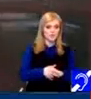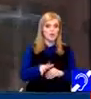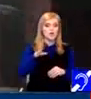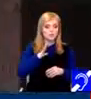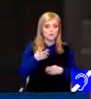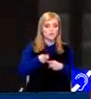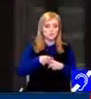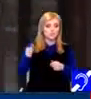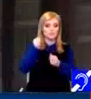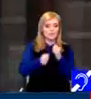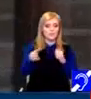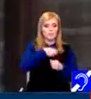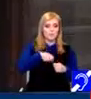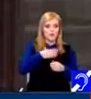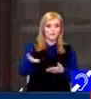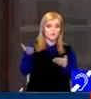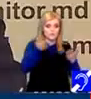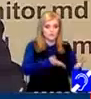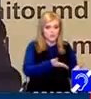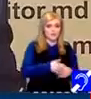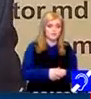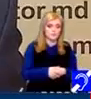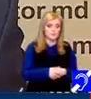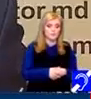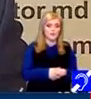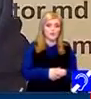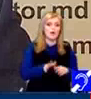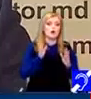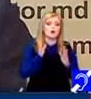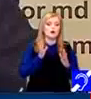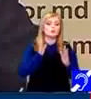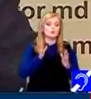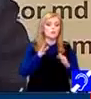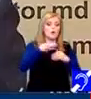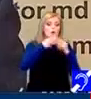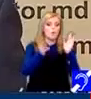la consultările publice. În 35 de apeleuri, doar 18 au publicat